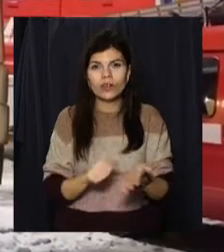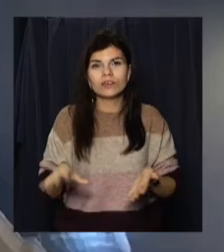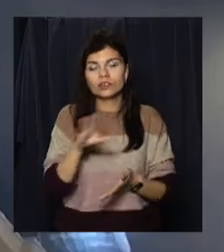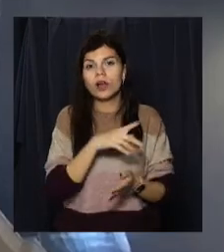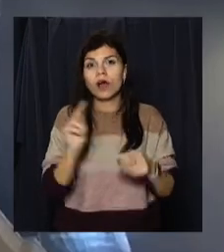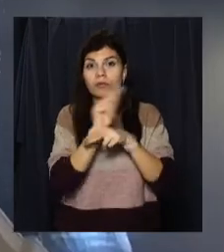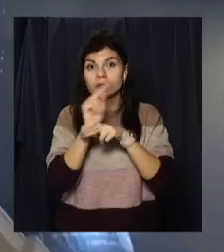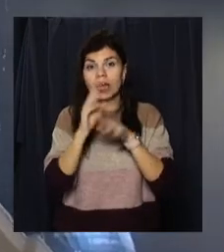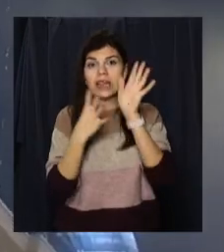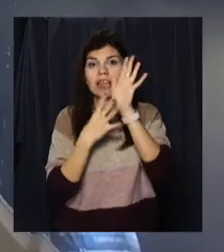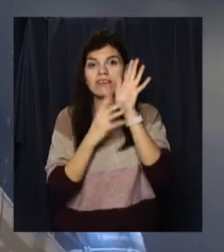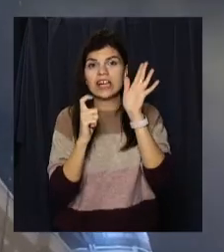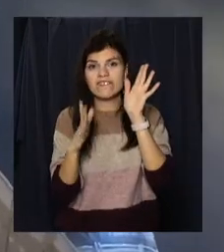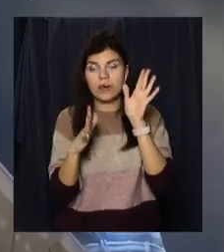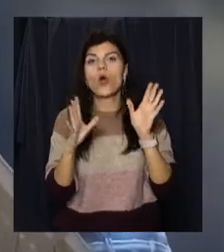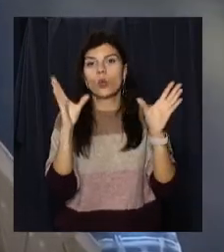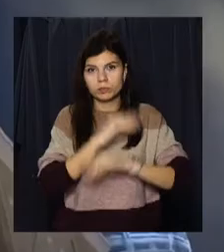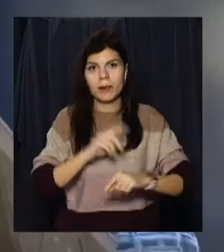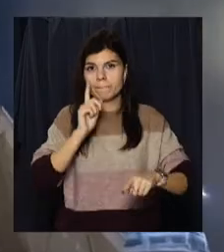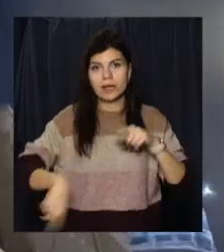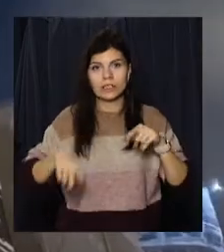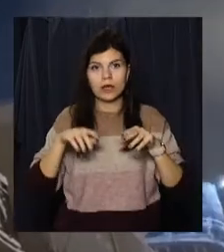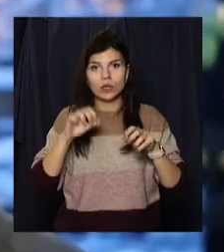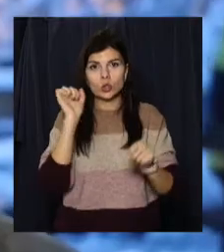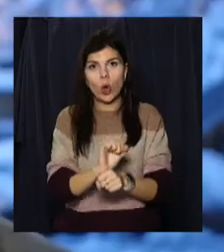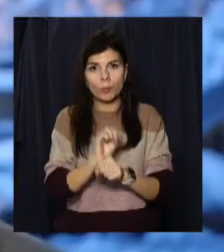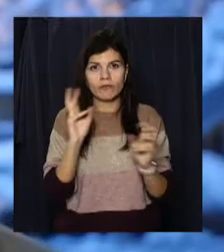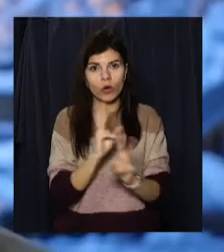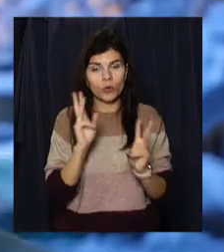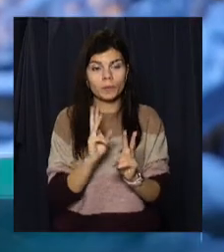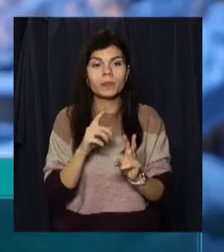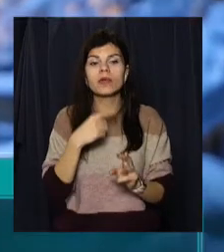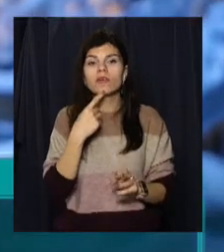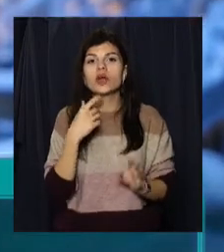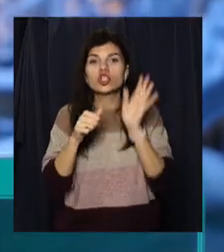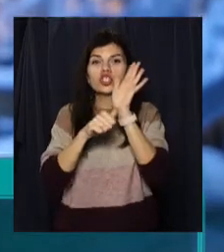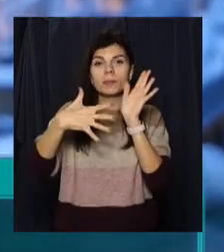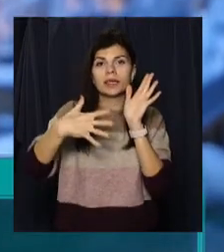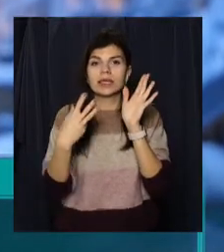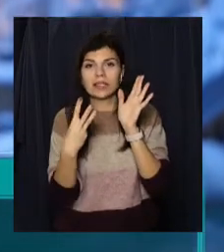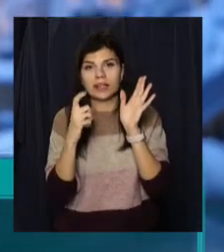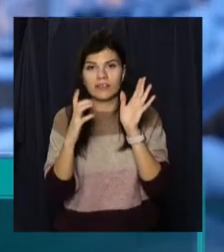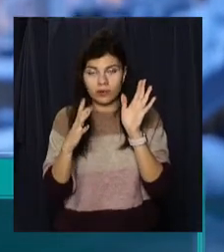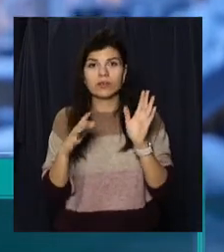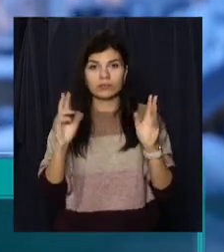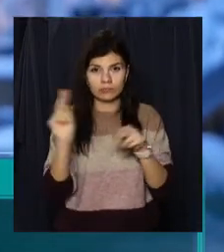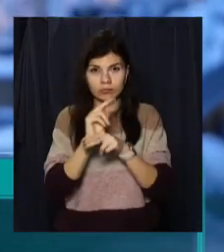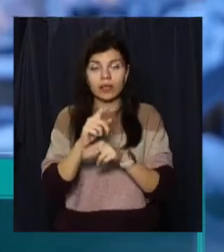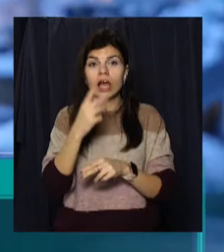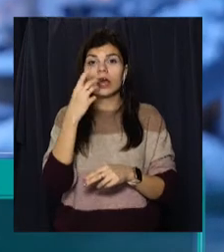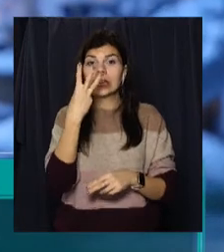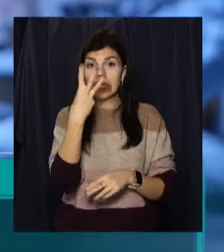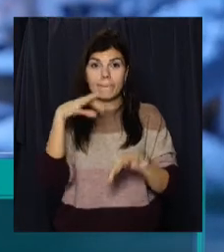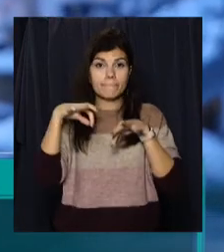9 хвилин, аби повністю приборкати полум'я. Пожежу ліквідовано о 6 годині 53 хвилини. До місця пожежі залучено 3